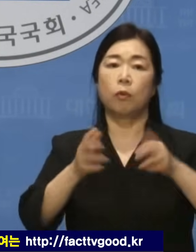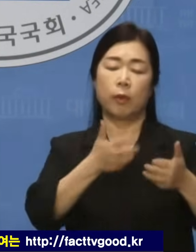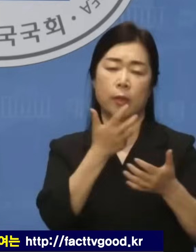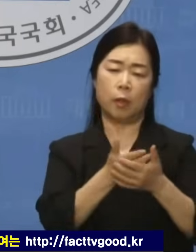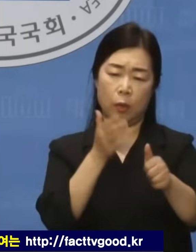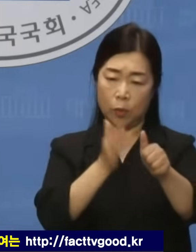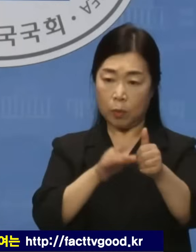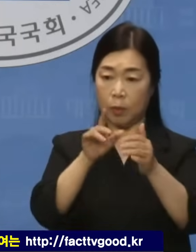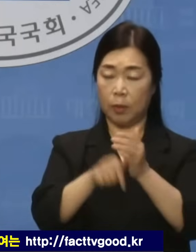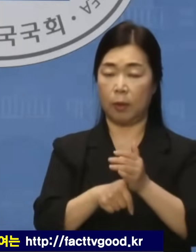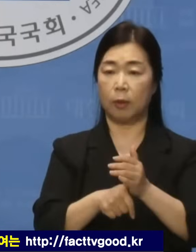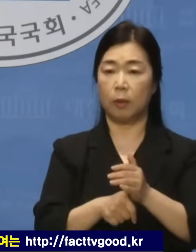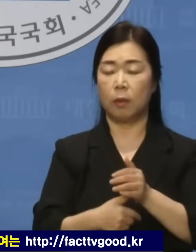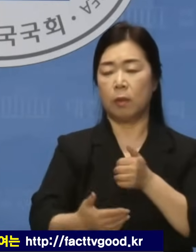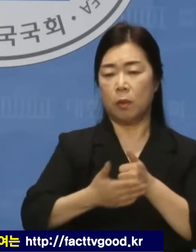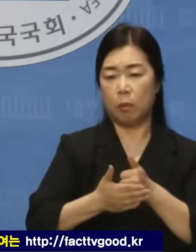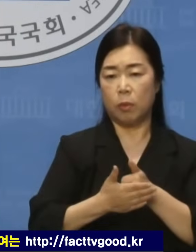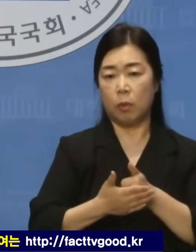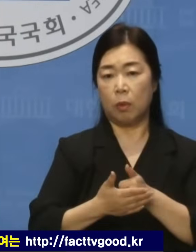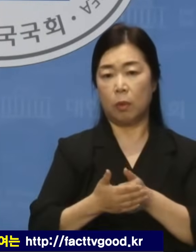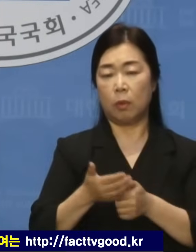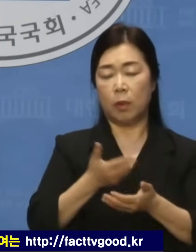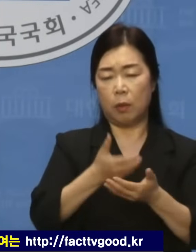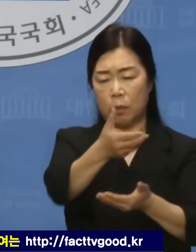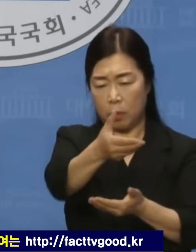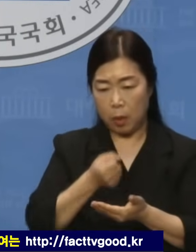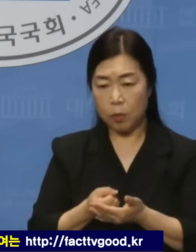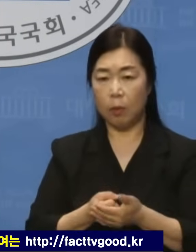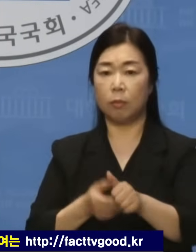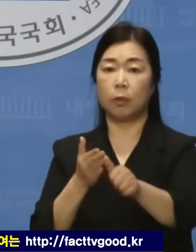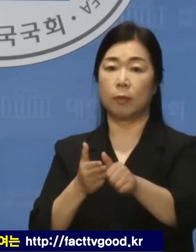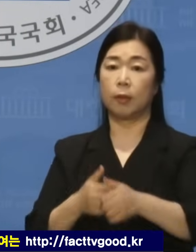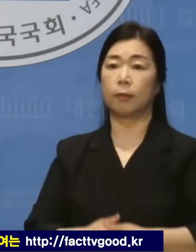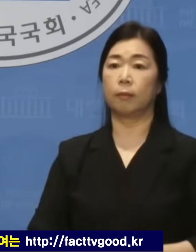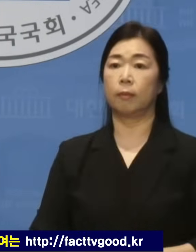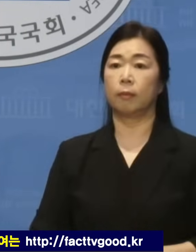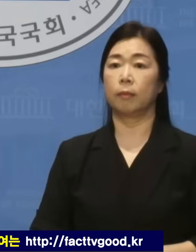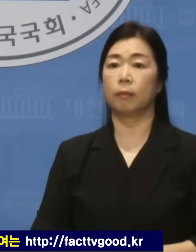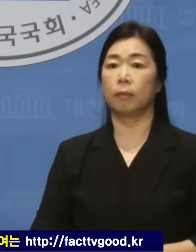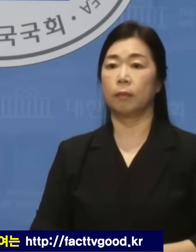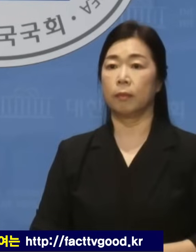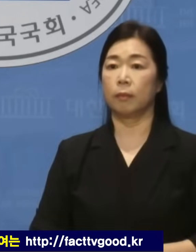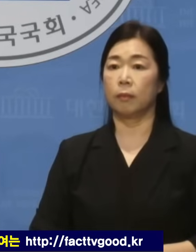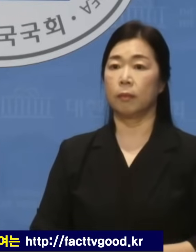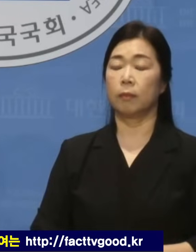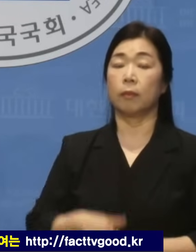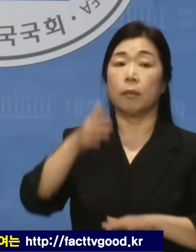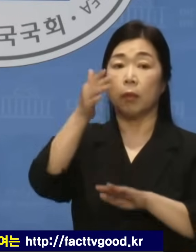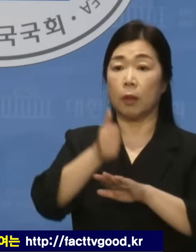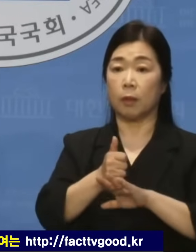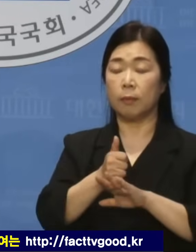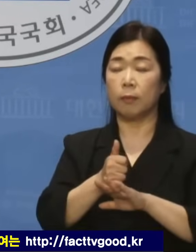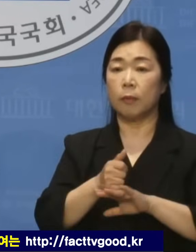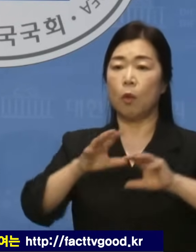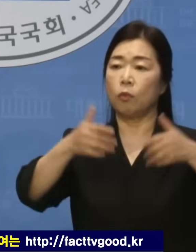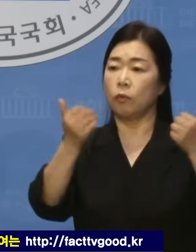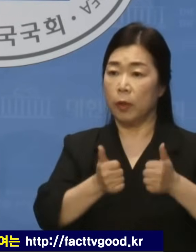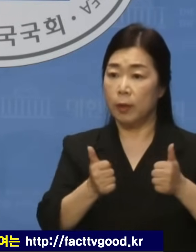자료 요구에 협조적으로 임해 줄 것을 촉구한다. 마지막으로